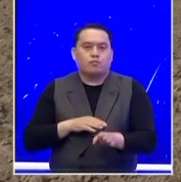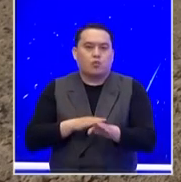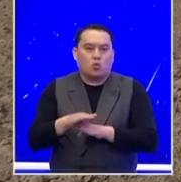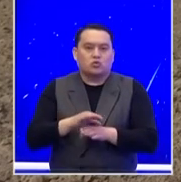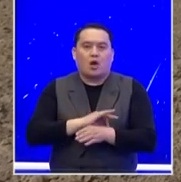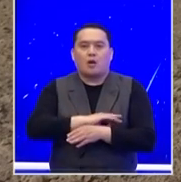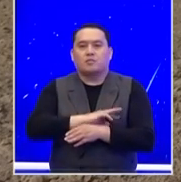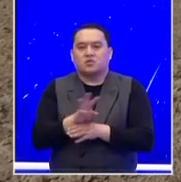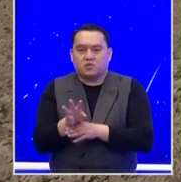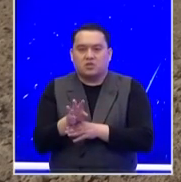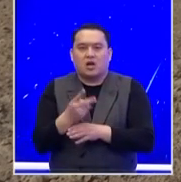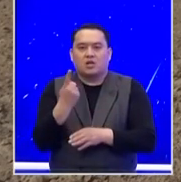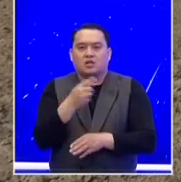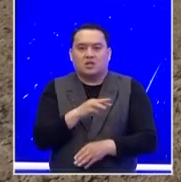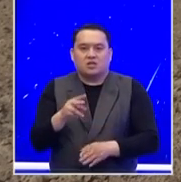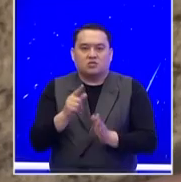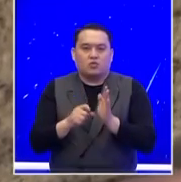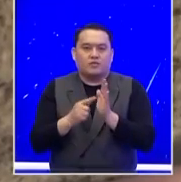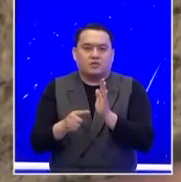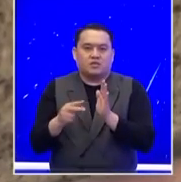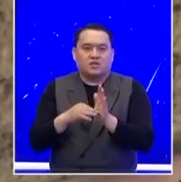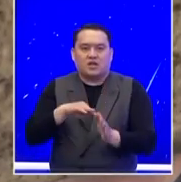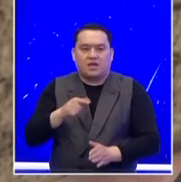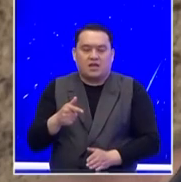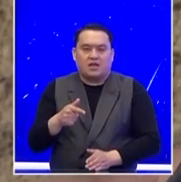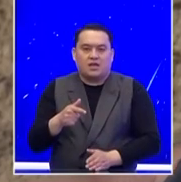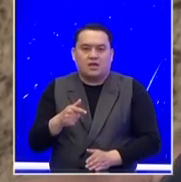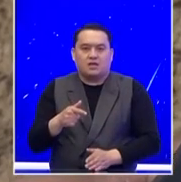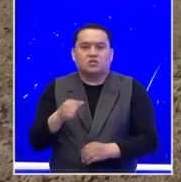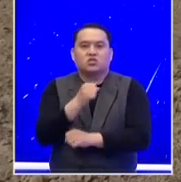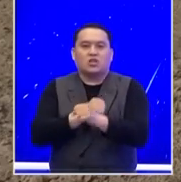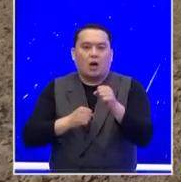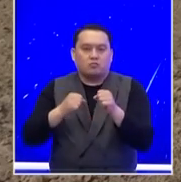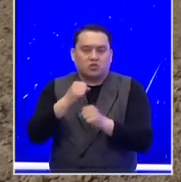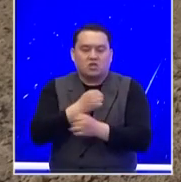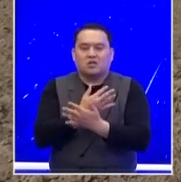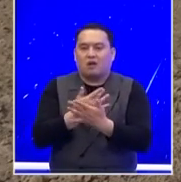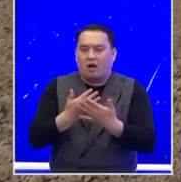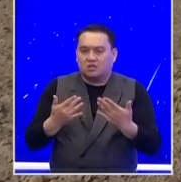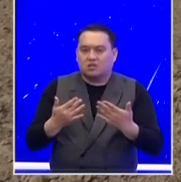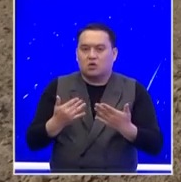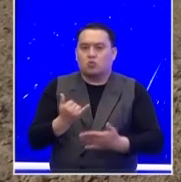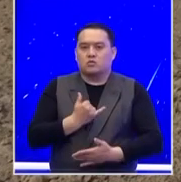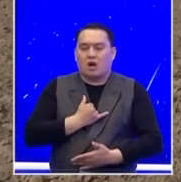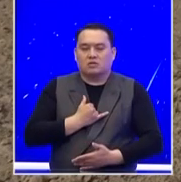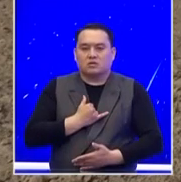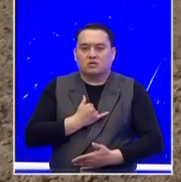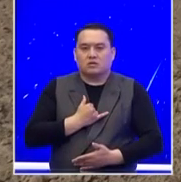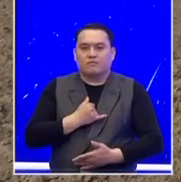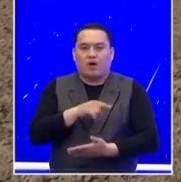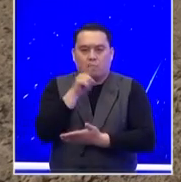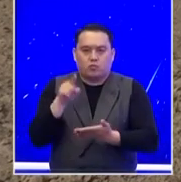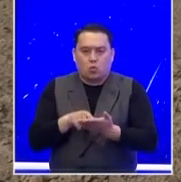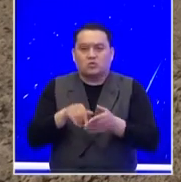1 литр на сегодняшний день 178 тенге. По запчастям сельхозтехники тоже вопрос